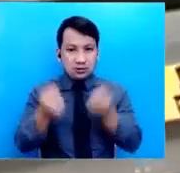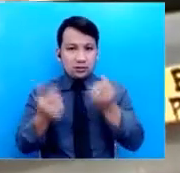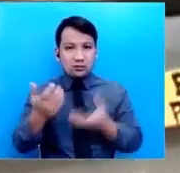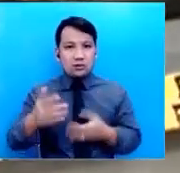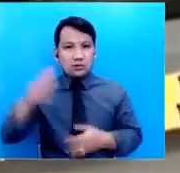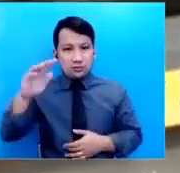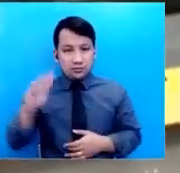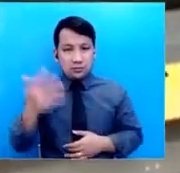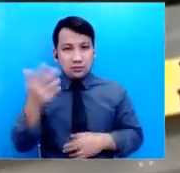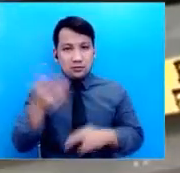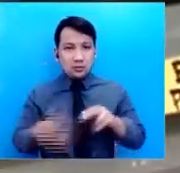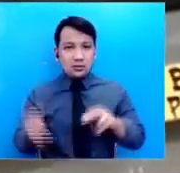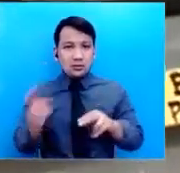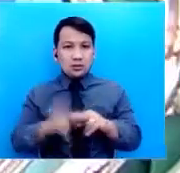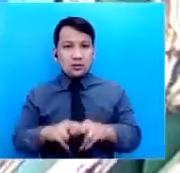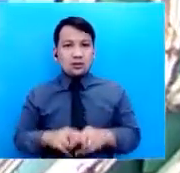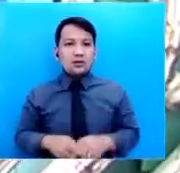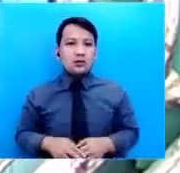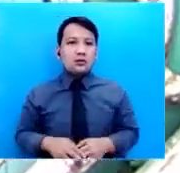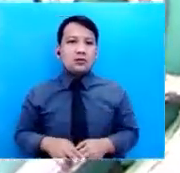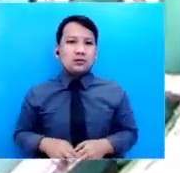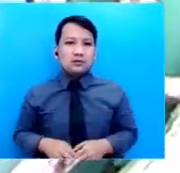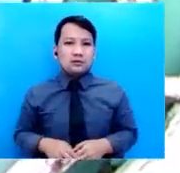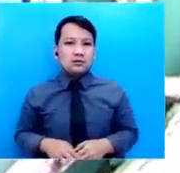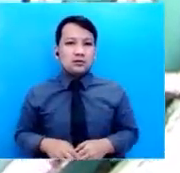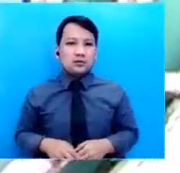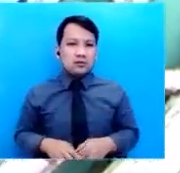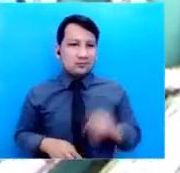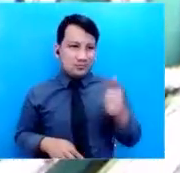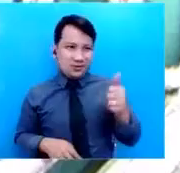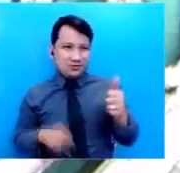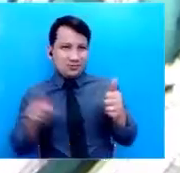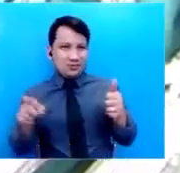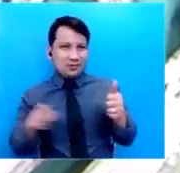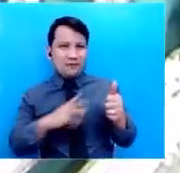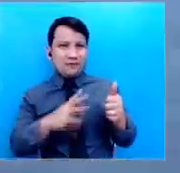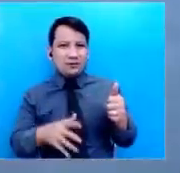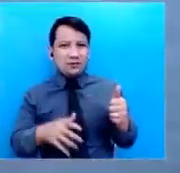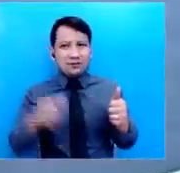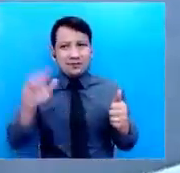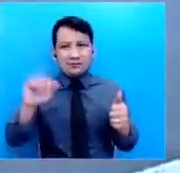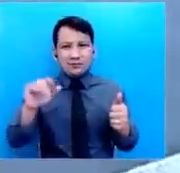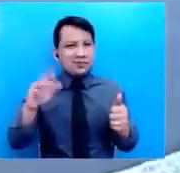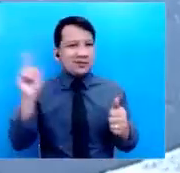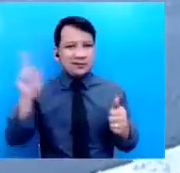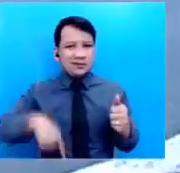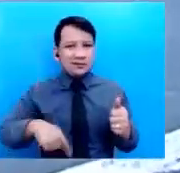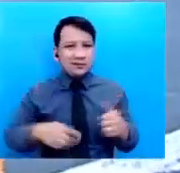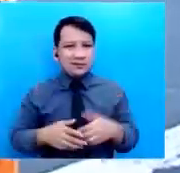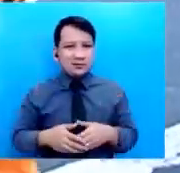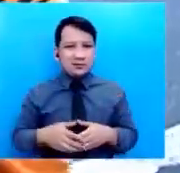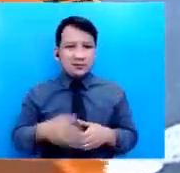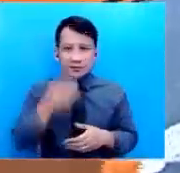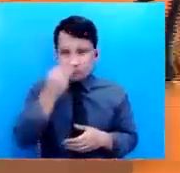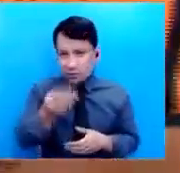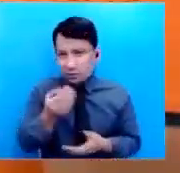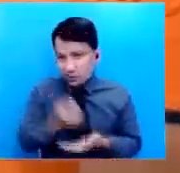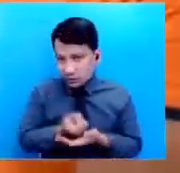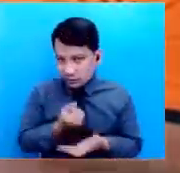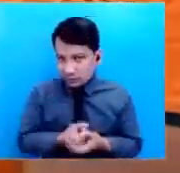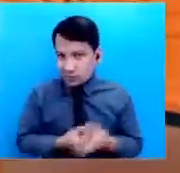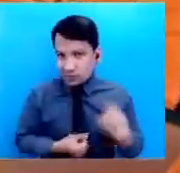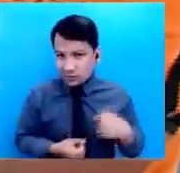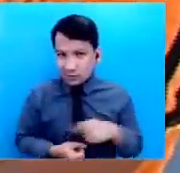pesos na pamasahe? Siguro payag sa 10 pero yung 15 hindi naman siguro kaya. Nagkano lang sahod namin eh.